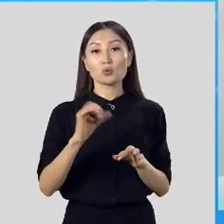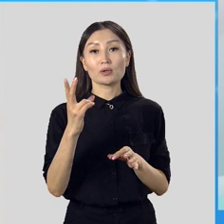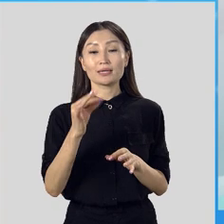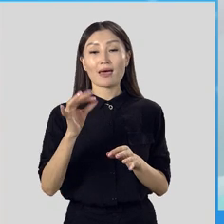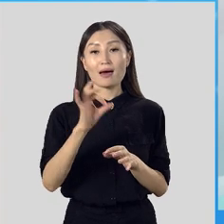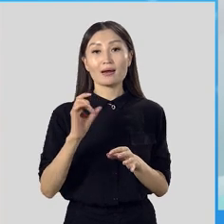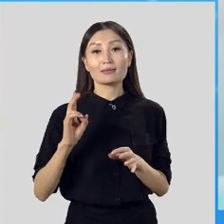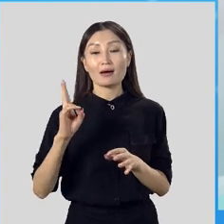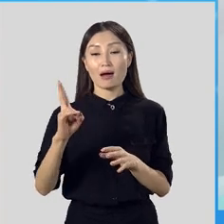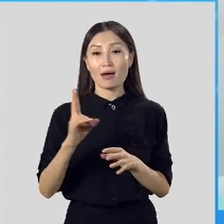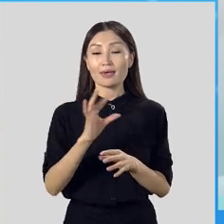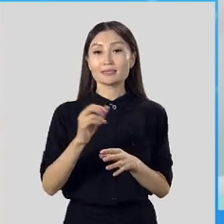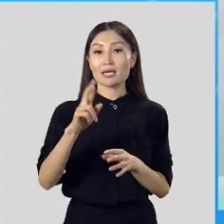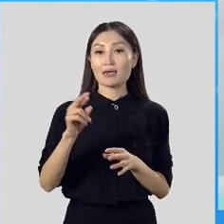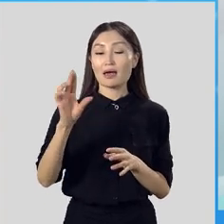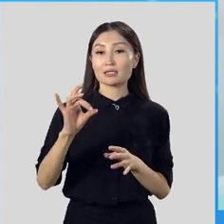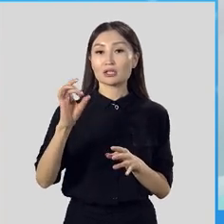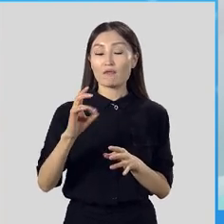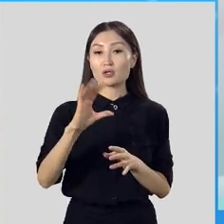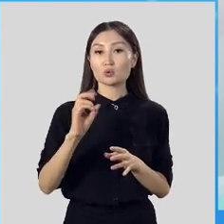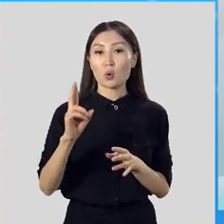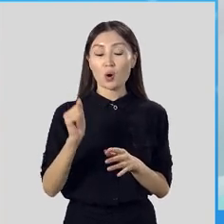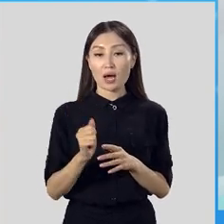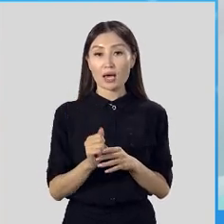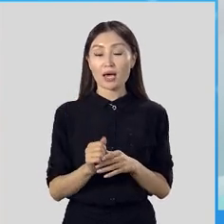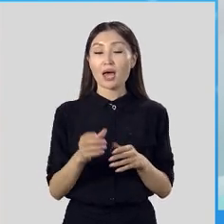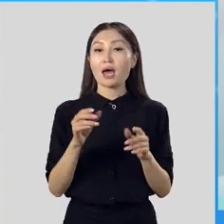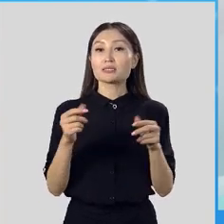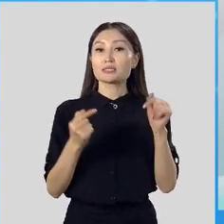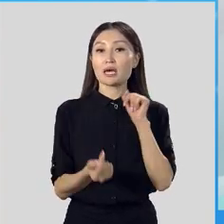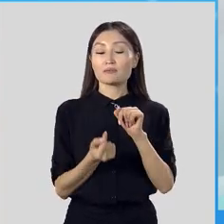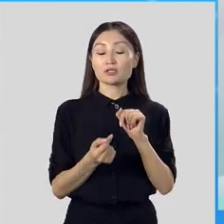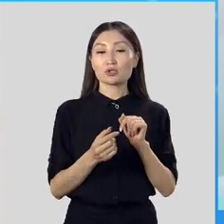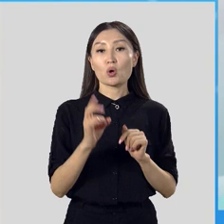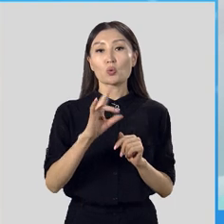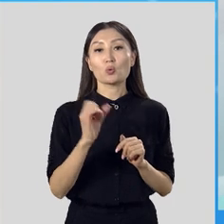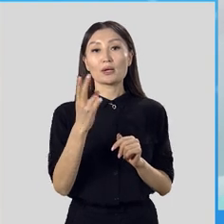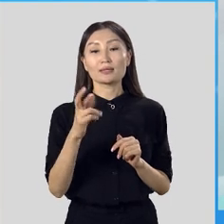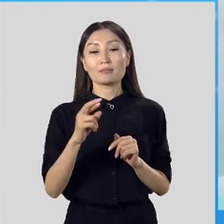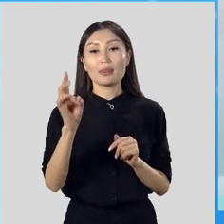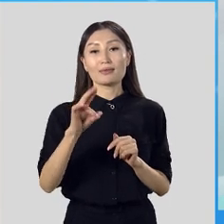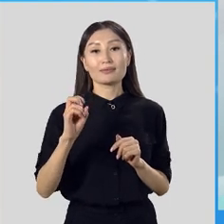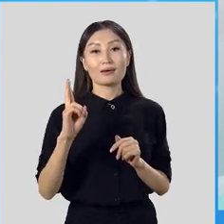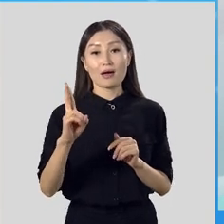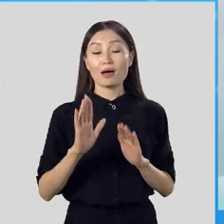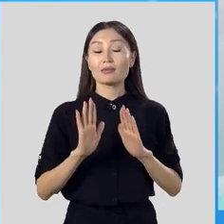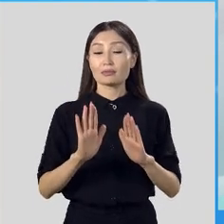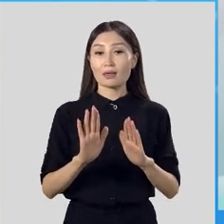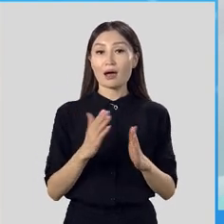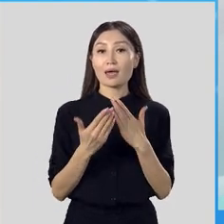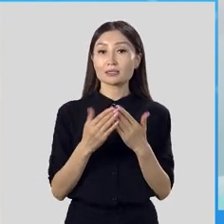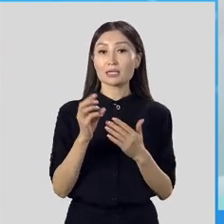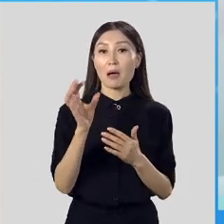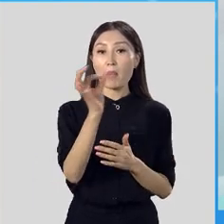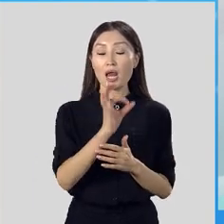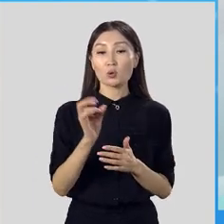РНК из ядерного сока, соответствующие нуклеотидам ДНК. Так, если в